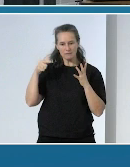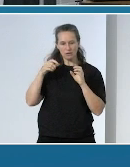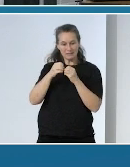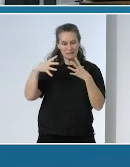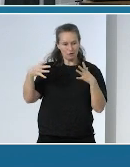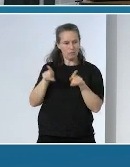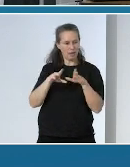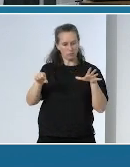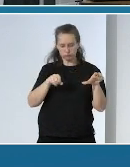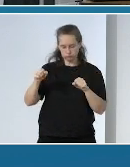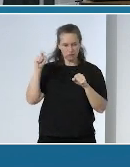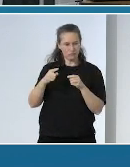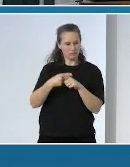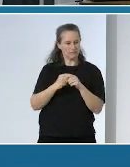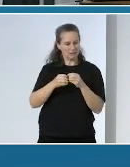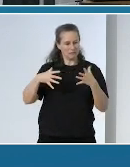praxie.